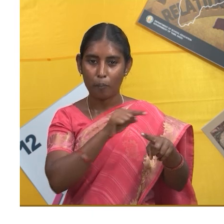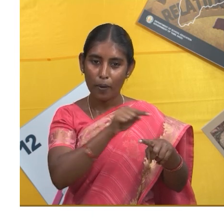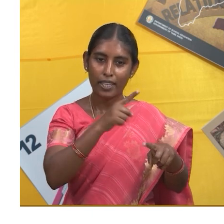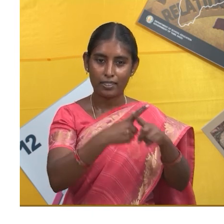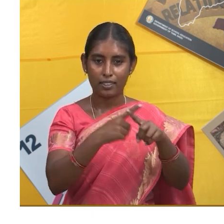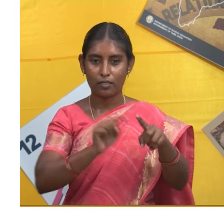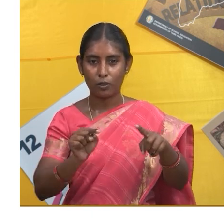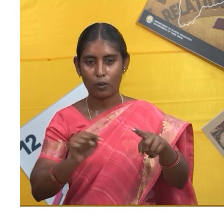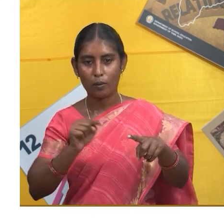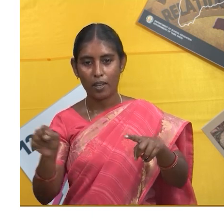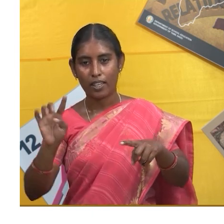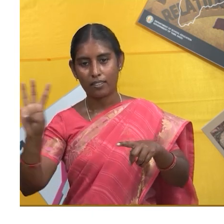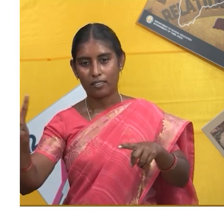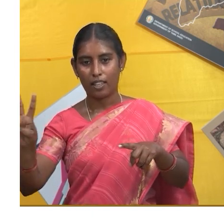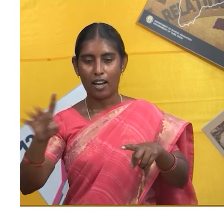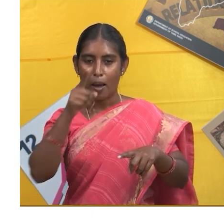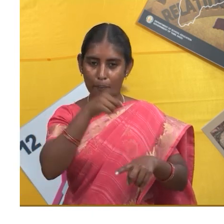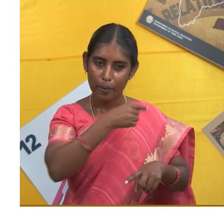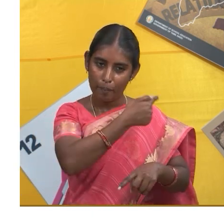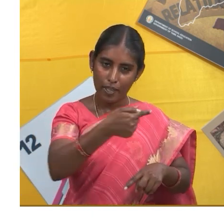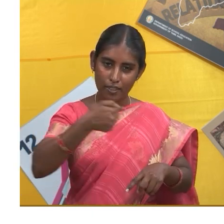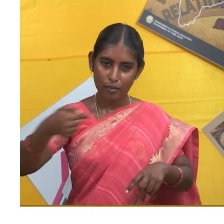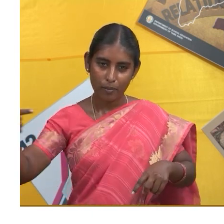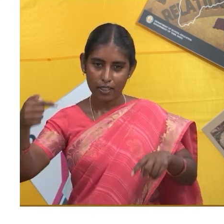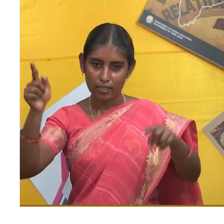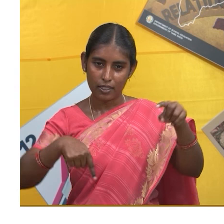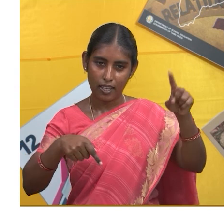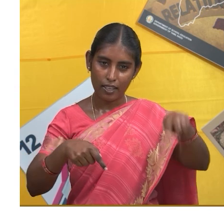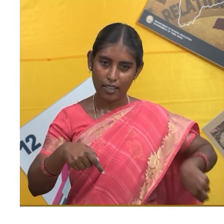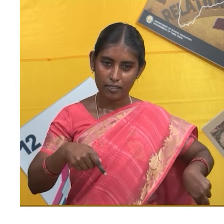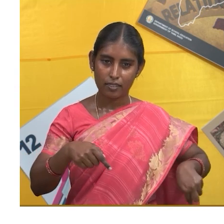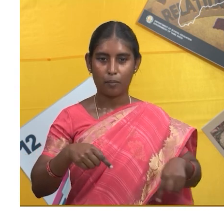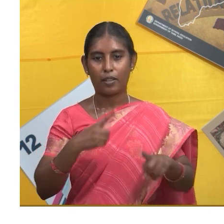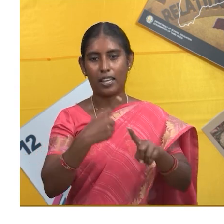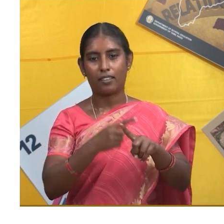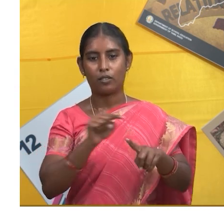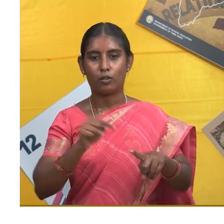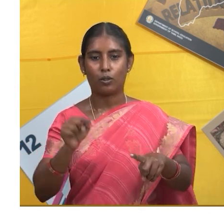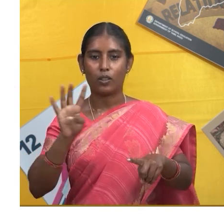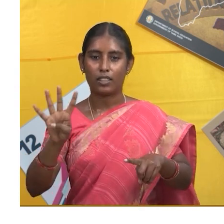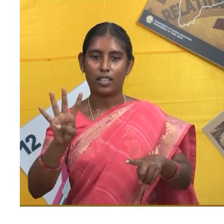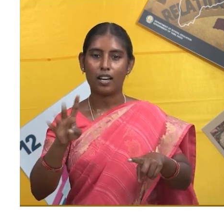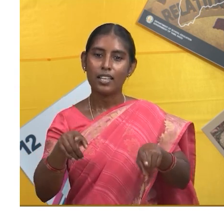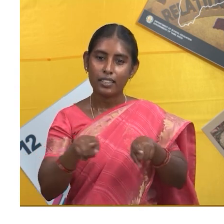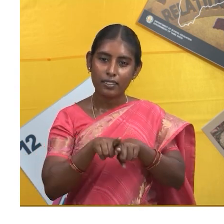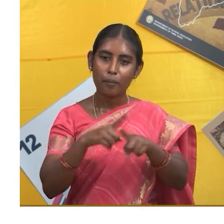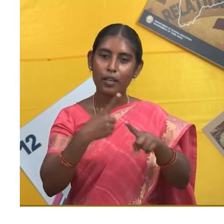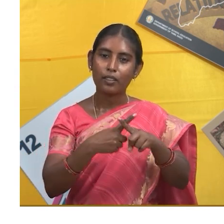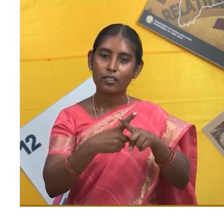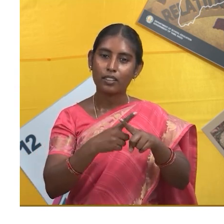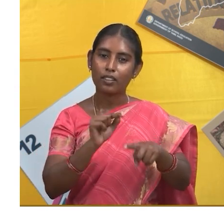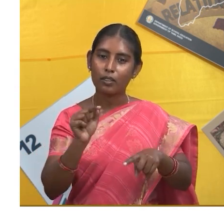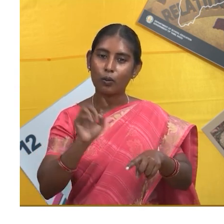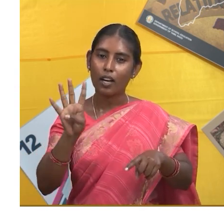X equal 4. சோ அகவே இந்த X equal 4 கொண்டுவையில் எல்லை Xலை அப்படைப் பண்ணி, எல்லாத்திக் கண்டுபிடுச்சிருவோம். இப்பு X equal 4